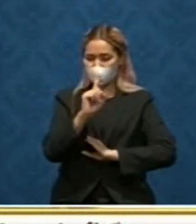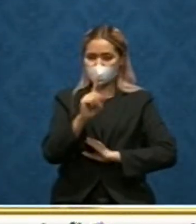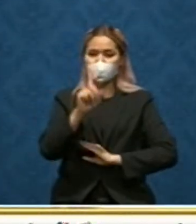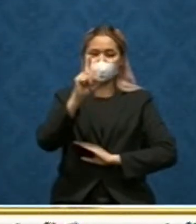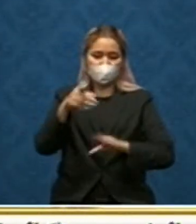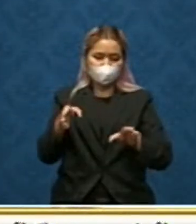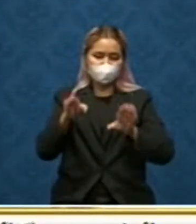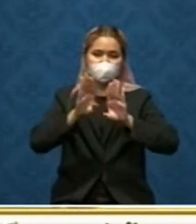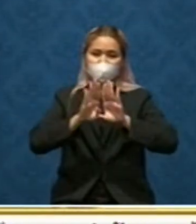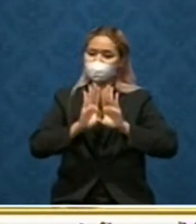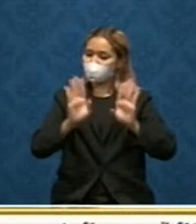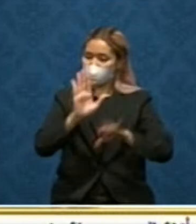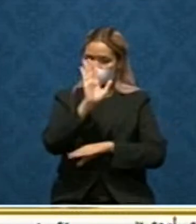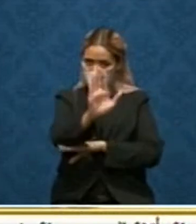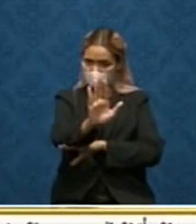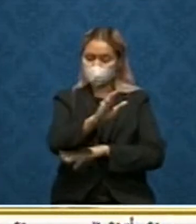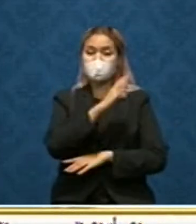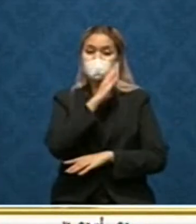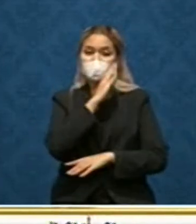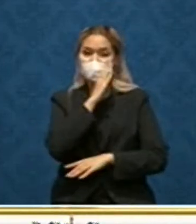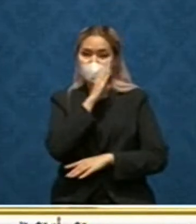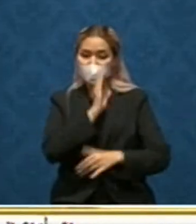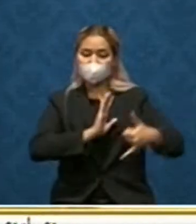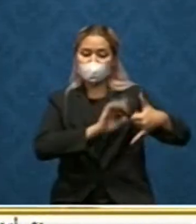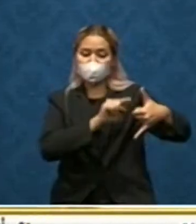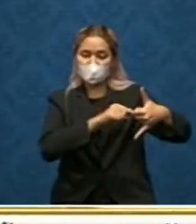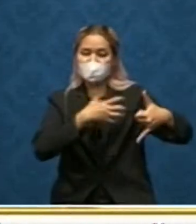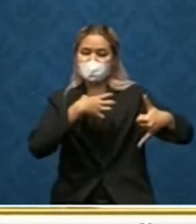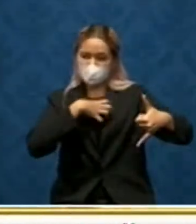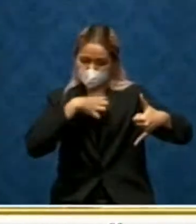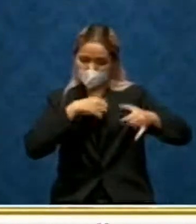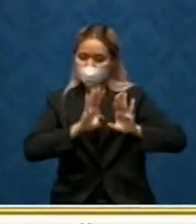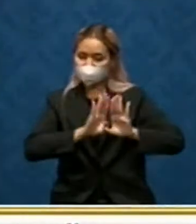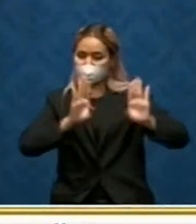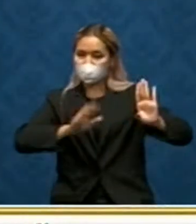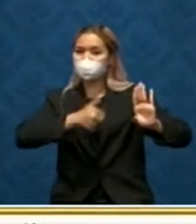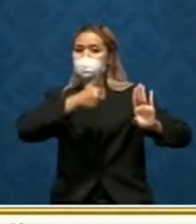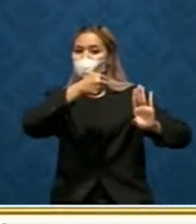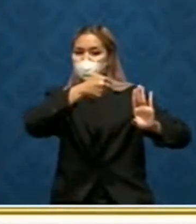แต่ถ้าเจ้าตัว15 จะเปิดกฎหมายเข้ไ้นะ